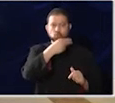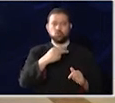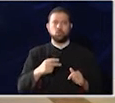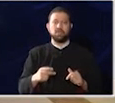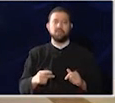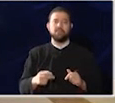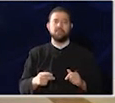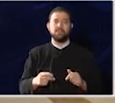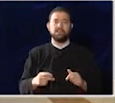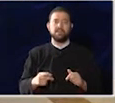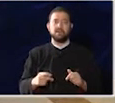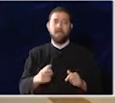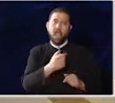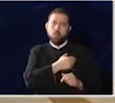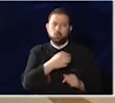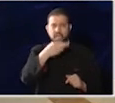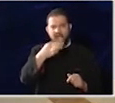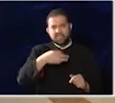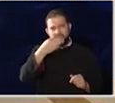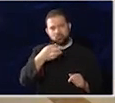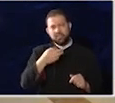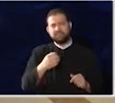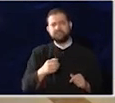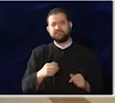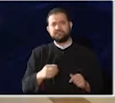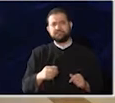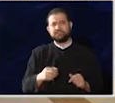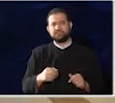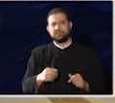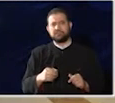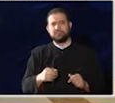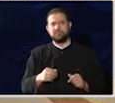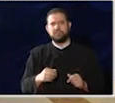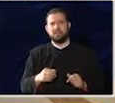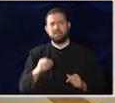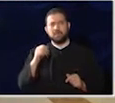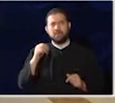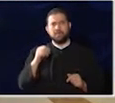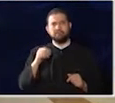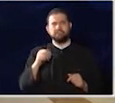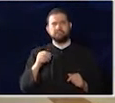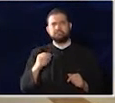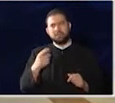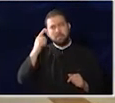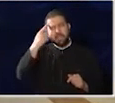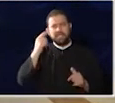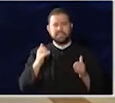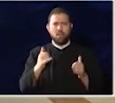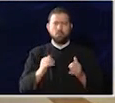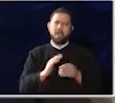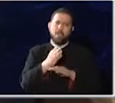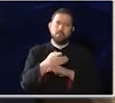Asceza, am putea spune, sunt multe definiții ale ascezei, dar în momentul de față mă gândesc la faptul că